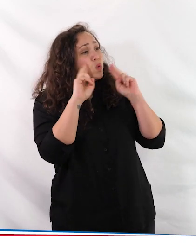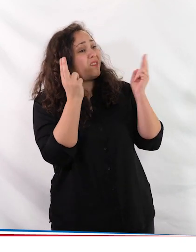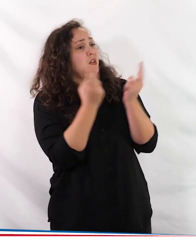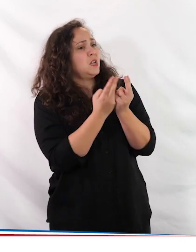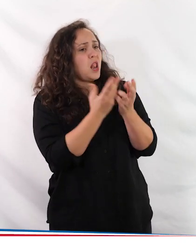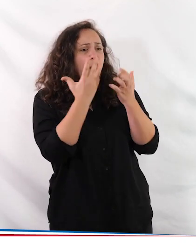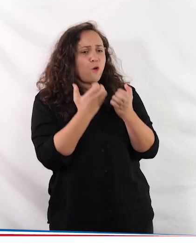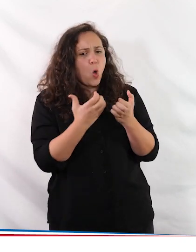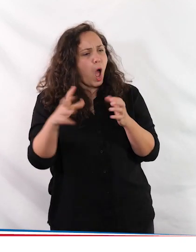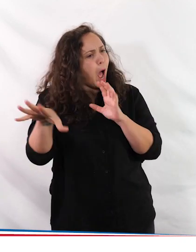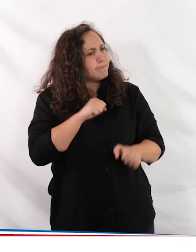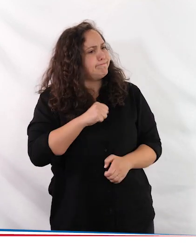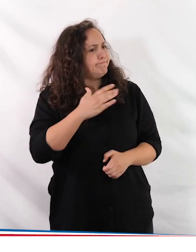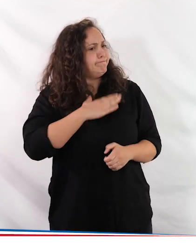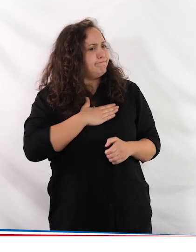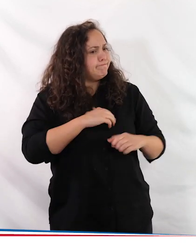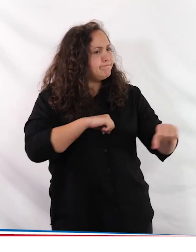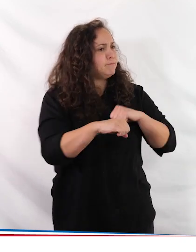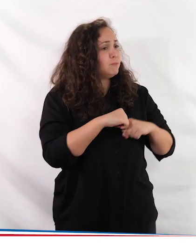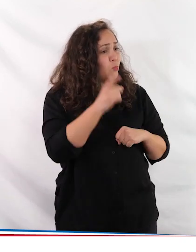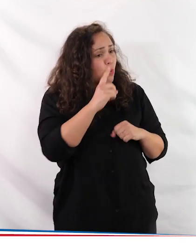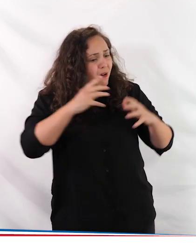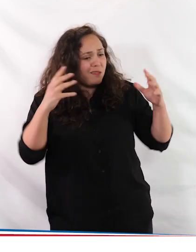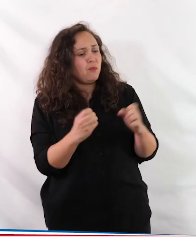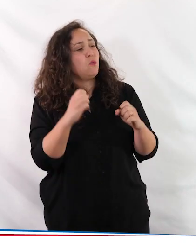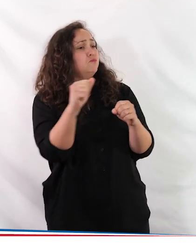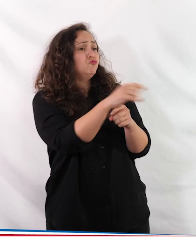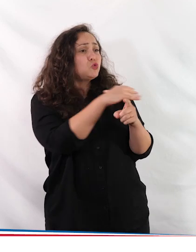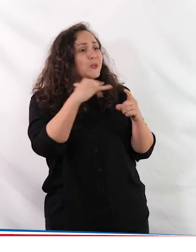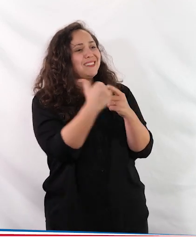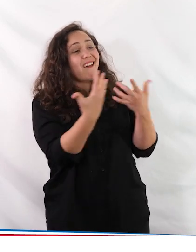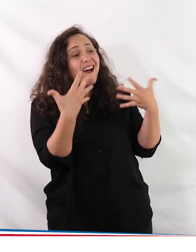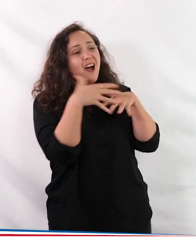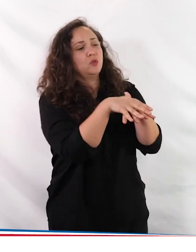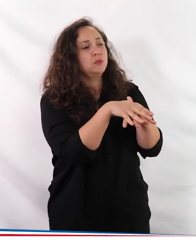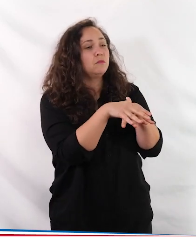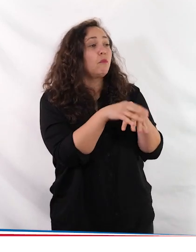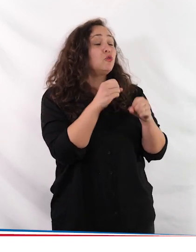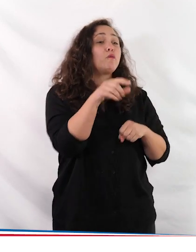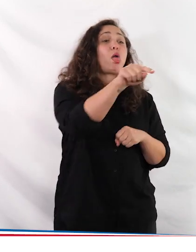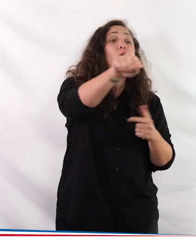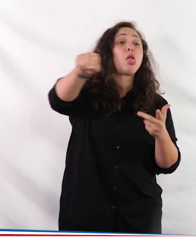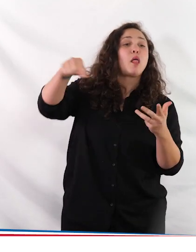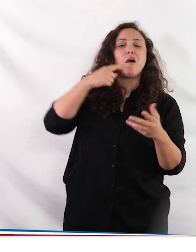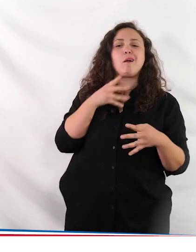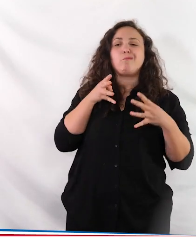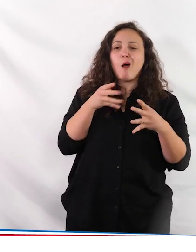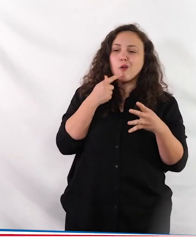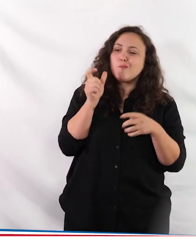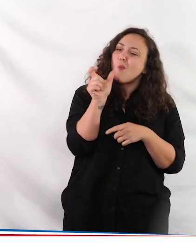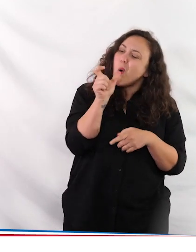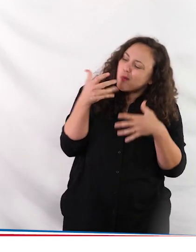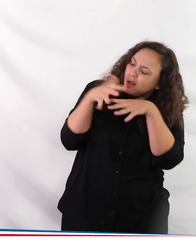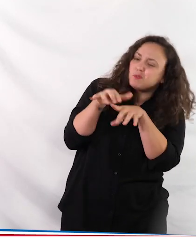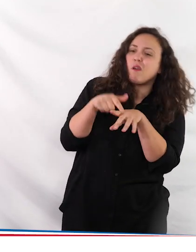je veux, je le dis, je le revendique, une société inclusive. Certains se moquent de ce mot, disent que c'est un mot valise